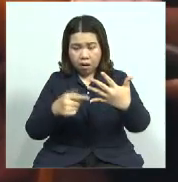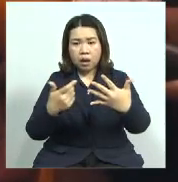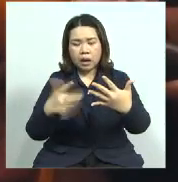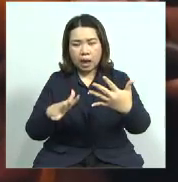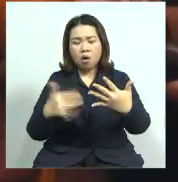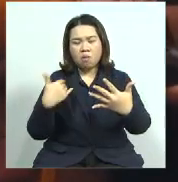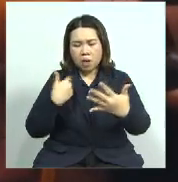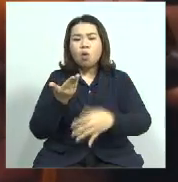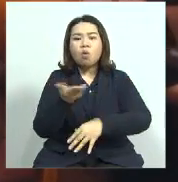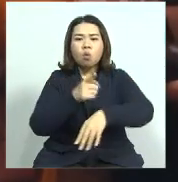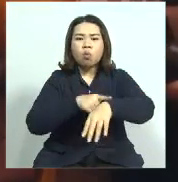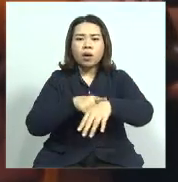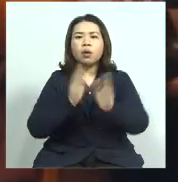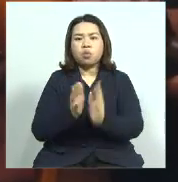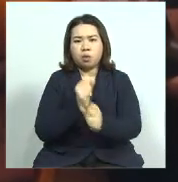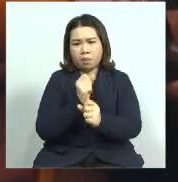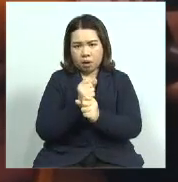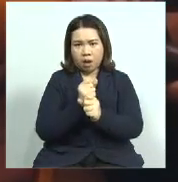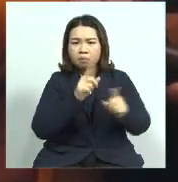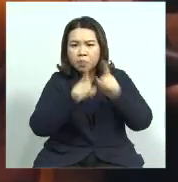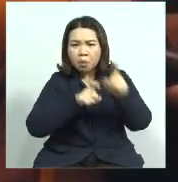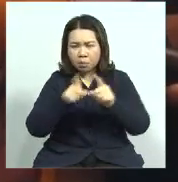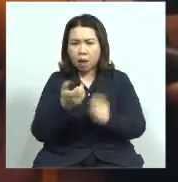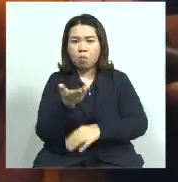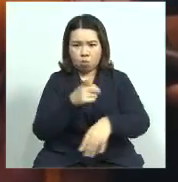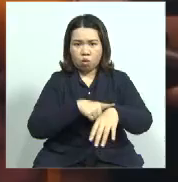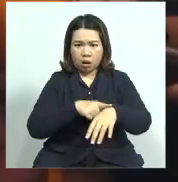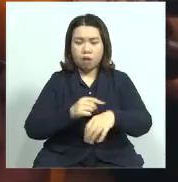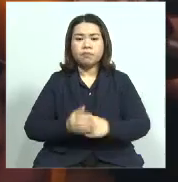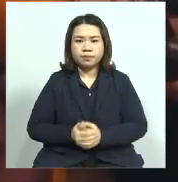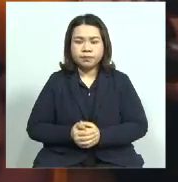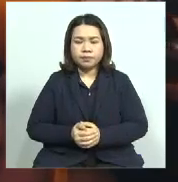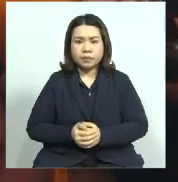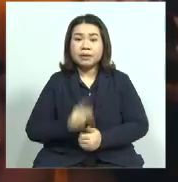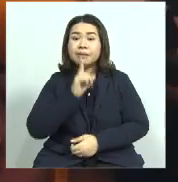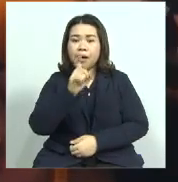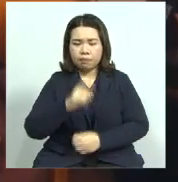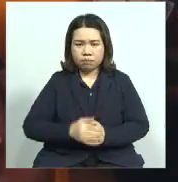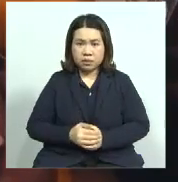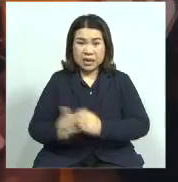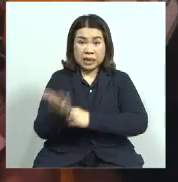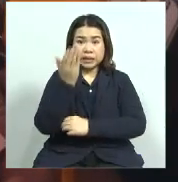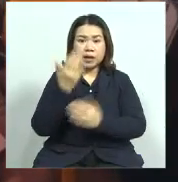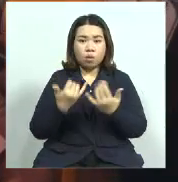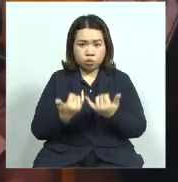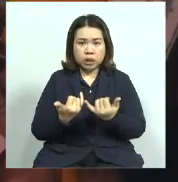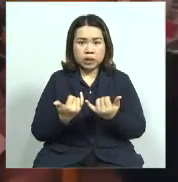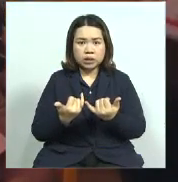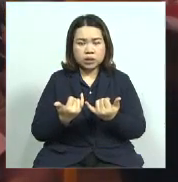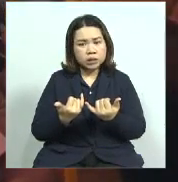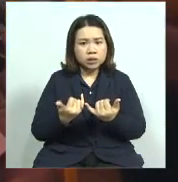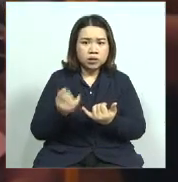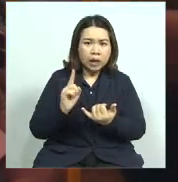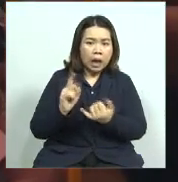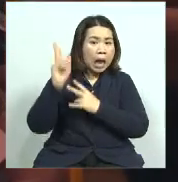ยังขอเวลาให้เจ้าหน้าที่สอบสวนดูรายละเอียดนะ แต่หลายจุดที่เกิดขึ้นเช้านี้เนี่ยค่ะยังไม่ได้มี